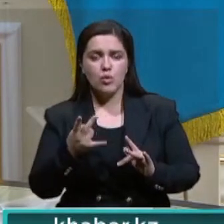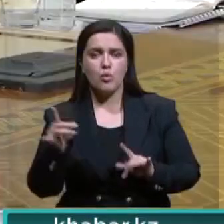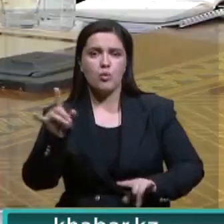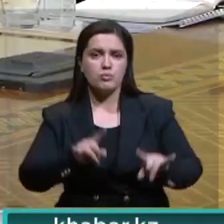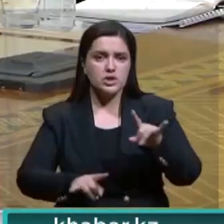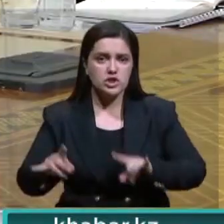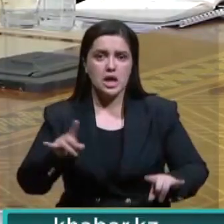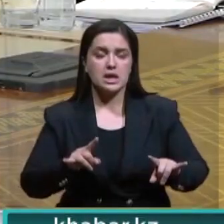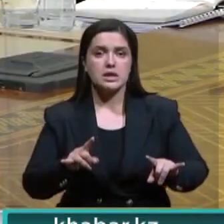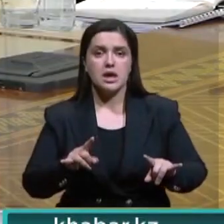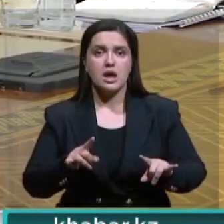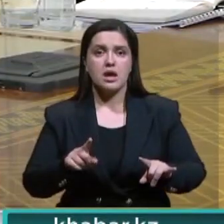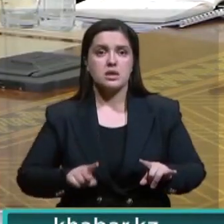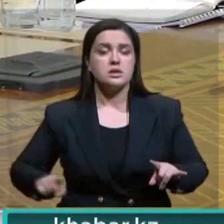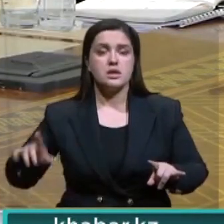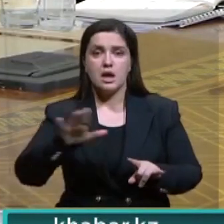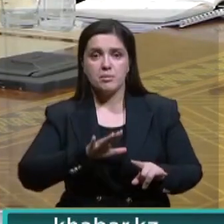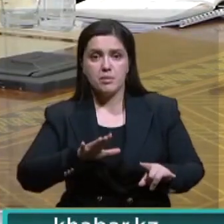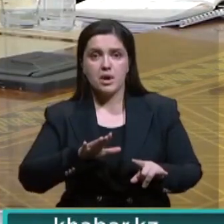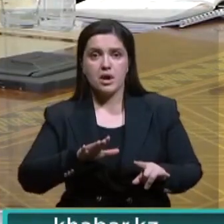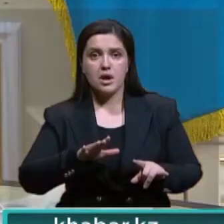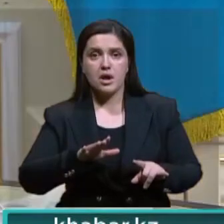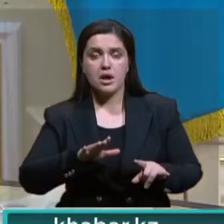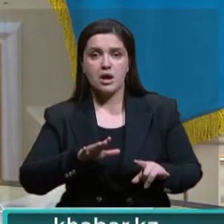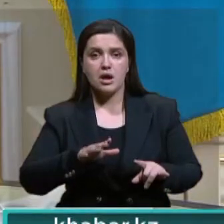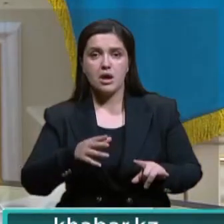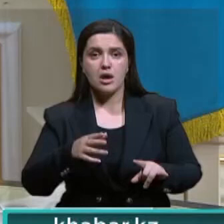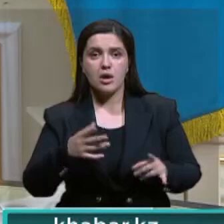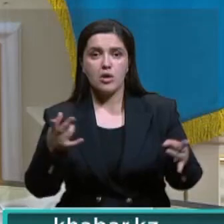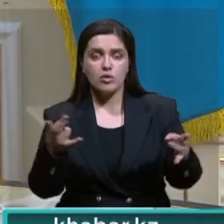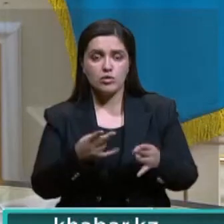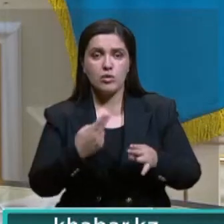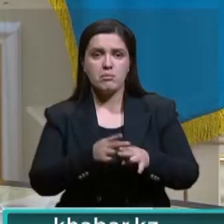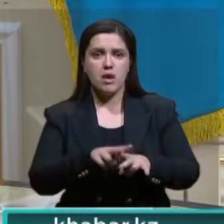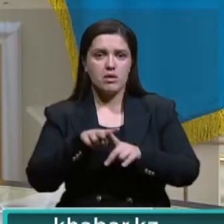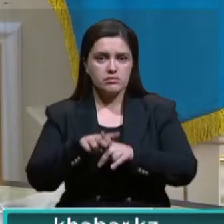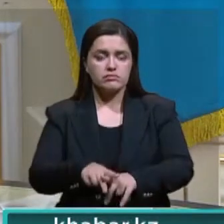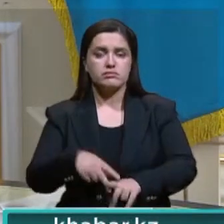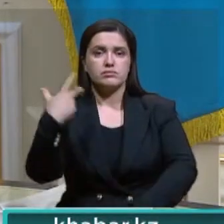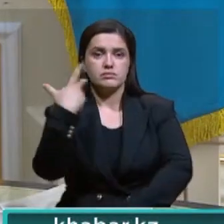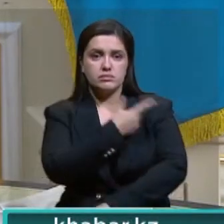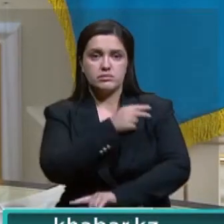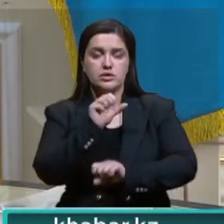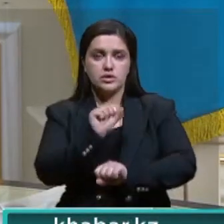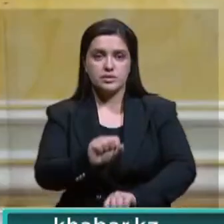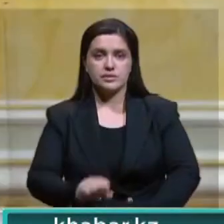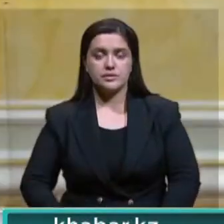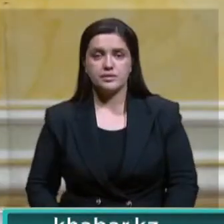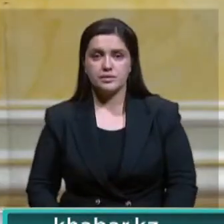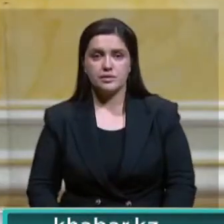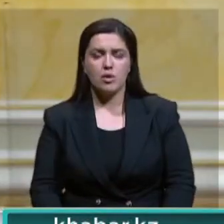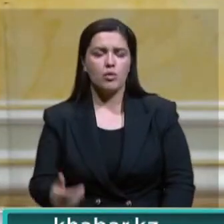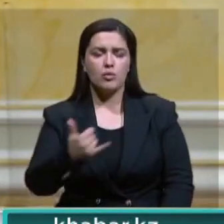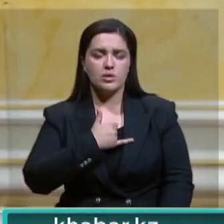некоторых развитых странах Запада переходят от методов убеждения к мерам принуждение. Мы на